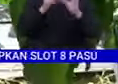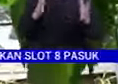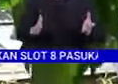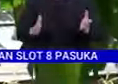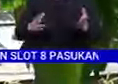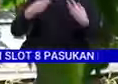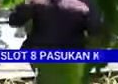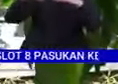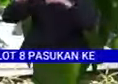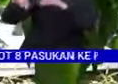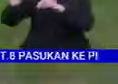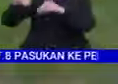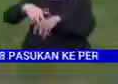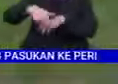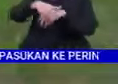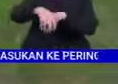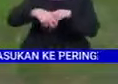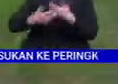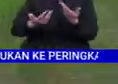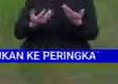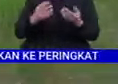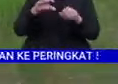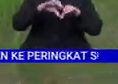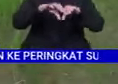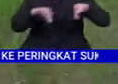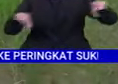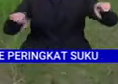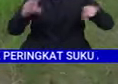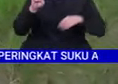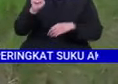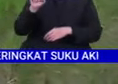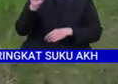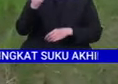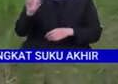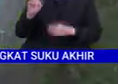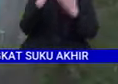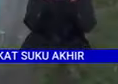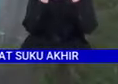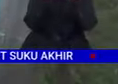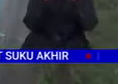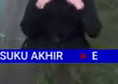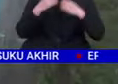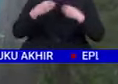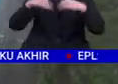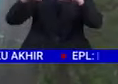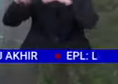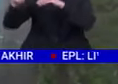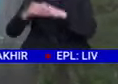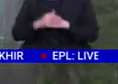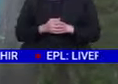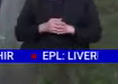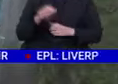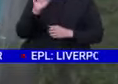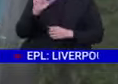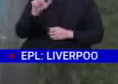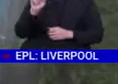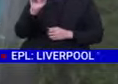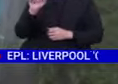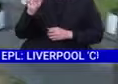pendapatan melalui tanaman selingan seperti terong Bendi dan jago doa dalam di rtm